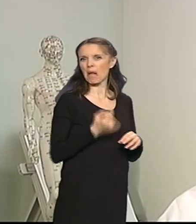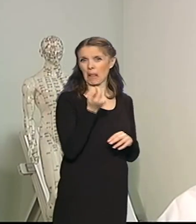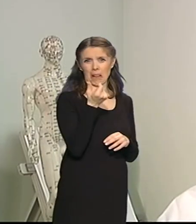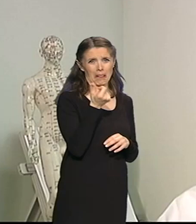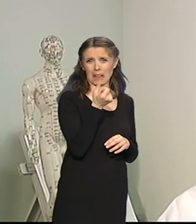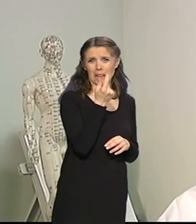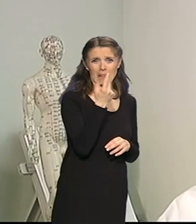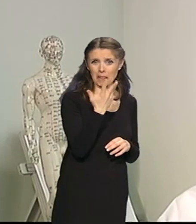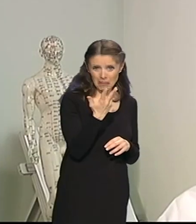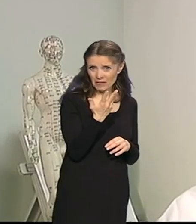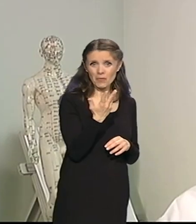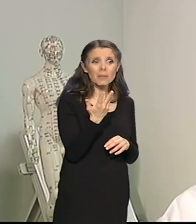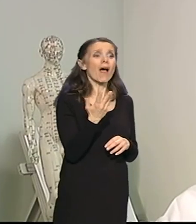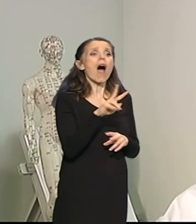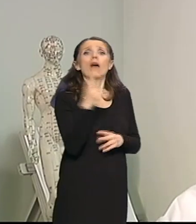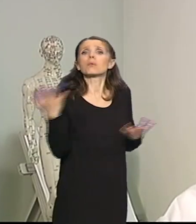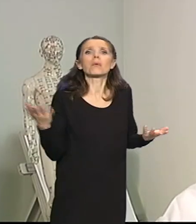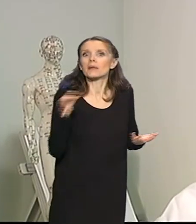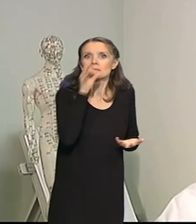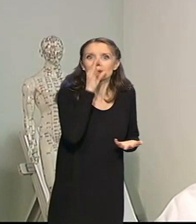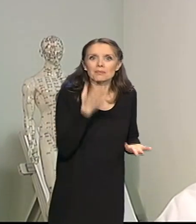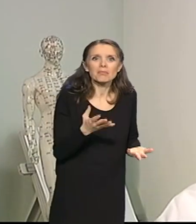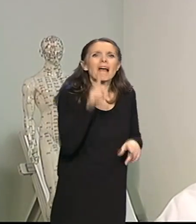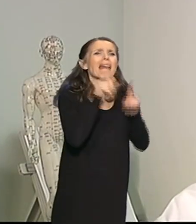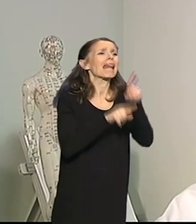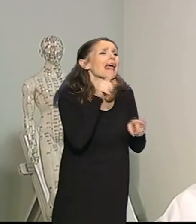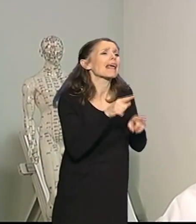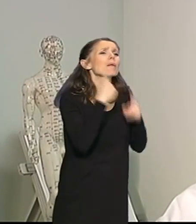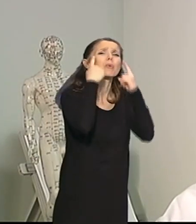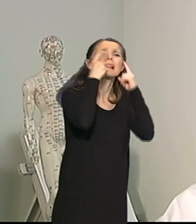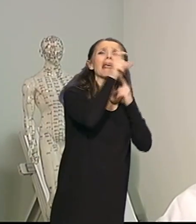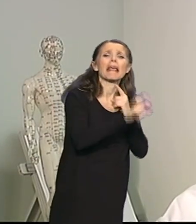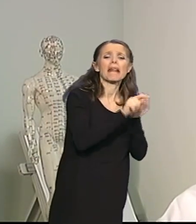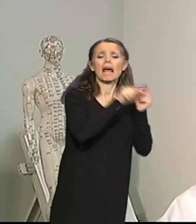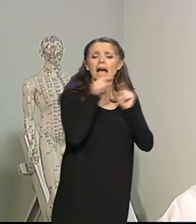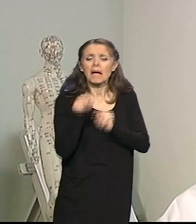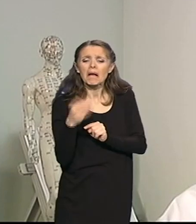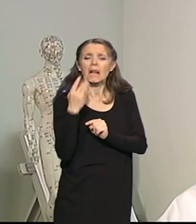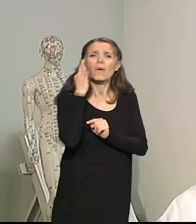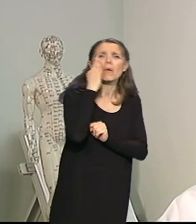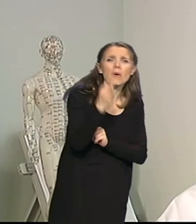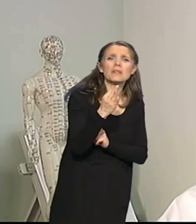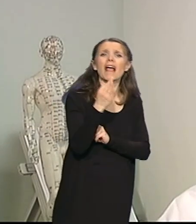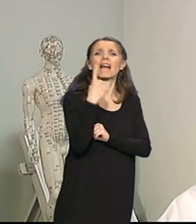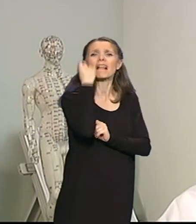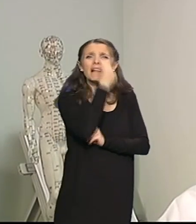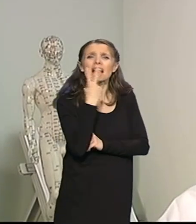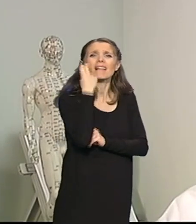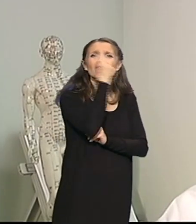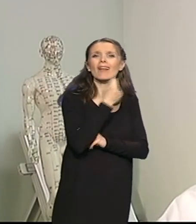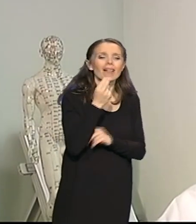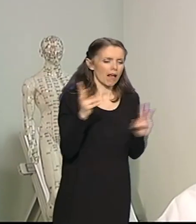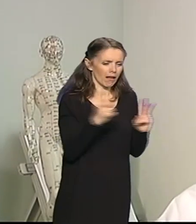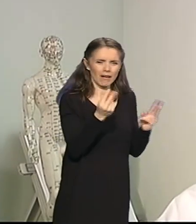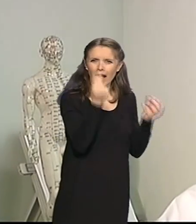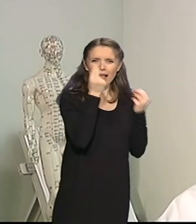neki Kinezi dolazili nekad ovde, proveli ovde nedelju dve ili nekoliko dana i šta god bi ljudi naučili za to